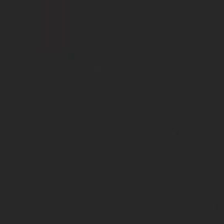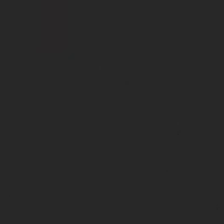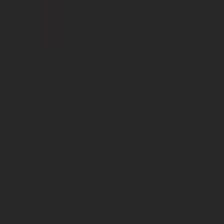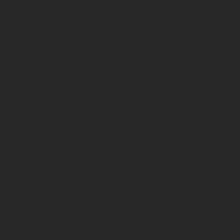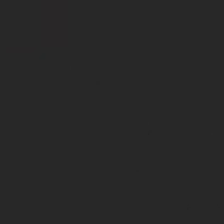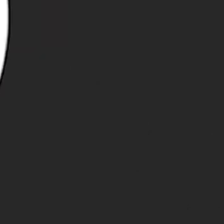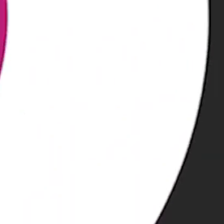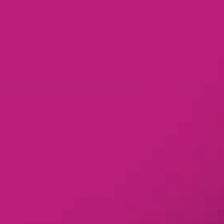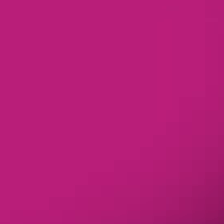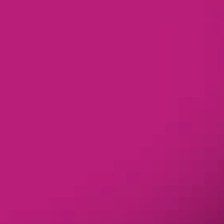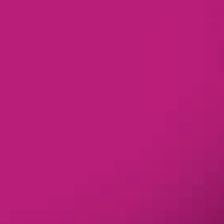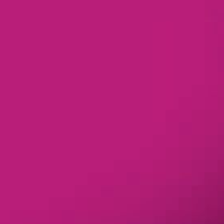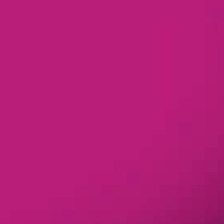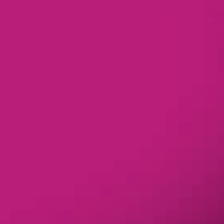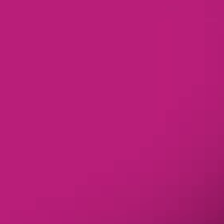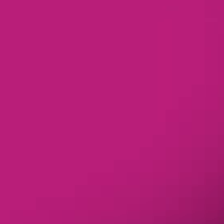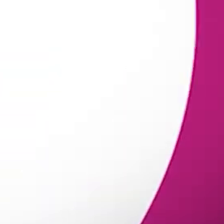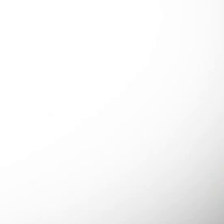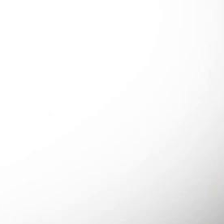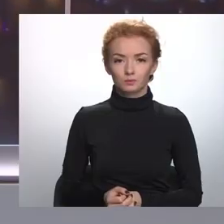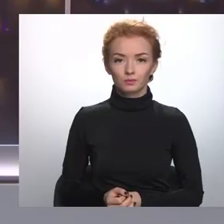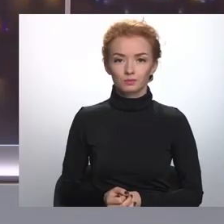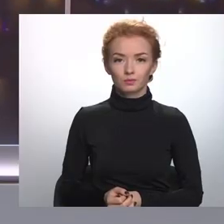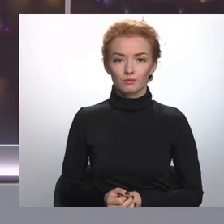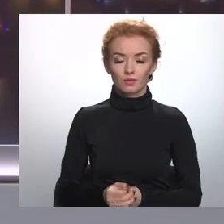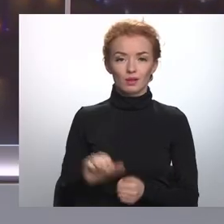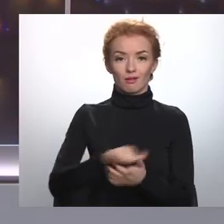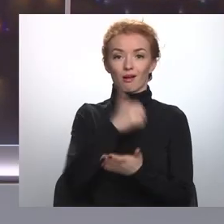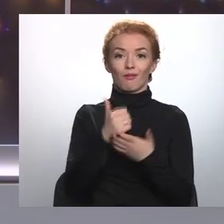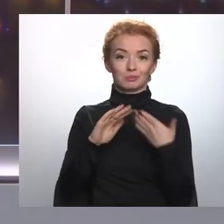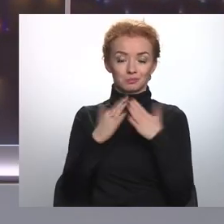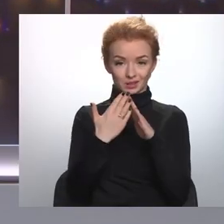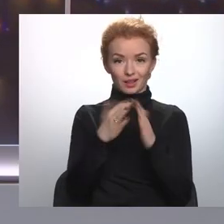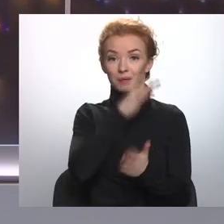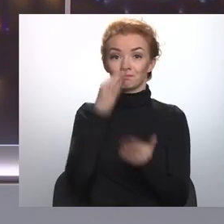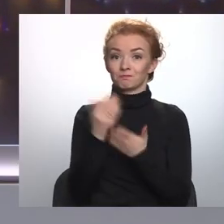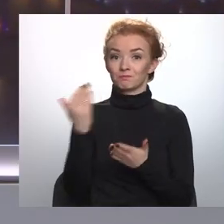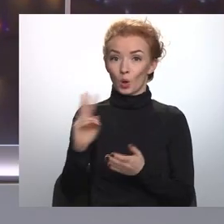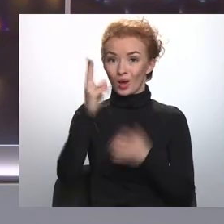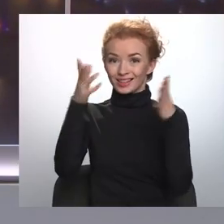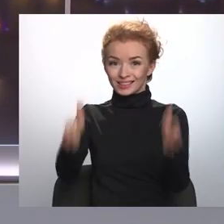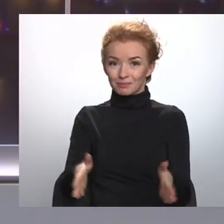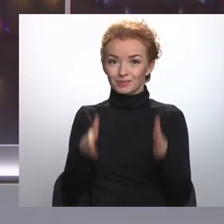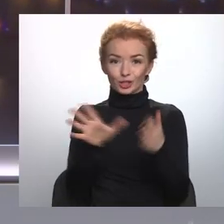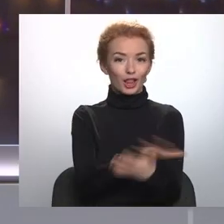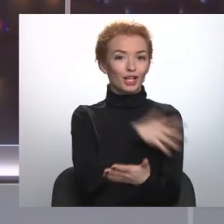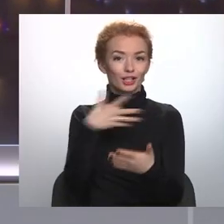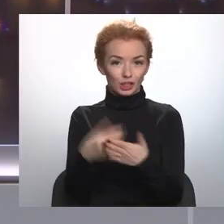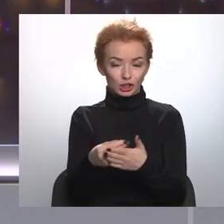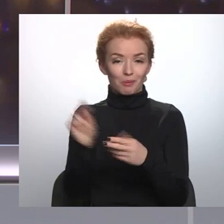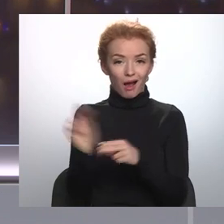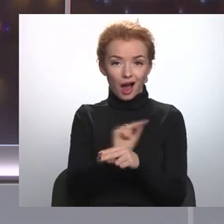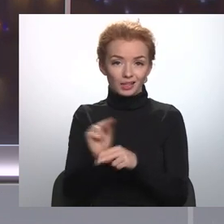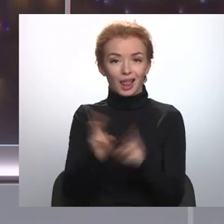Re, viss ēters ir te! Galvaspilsētas pārziņā esošā otrā slimnīca, kas līdz šim